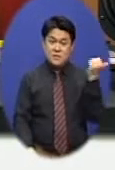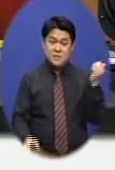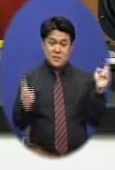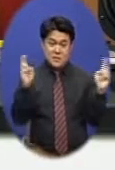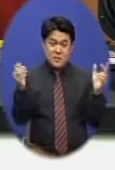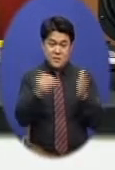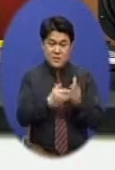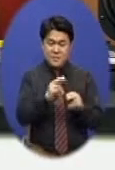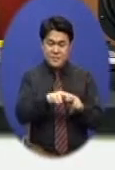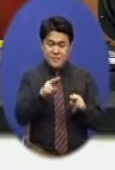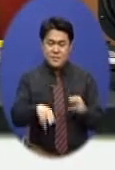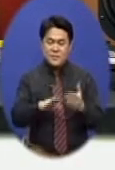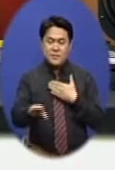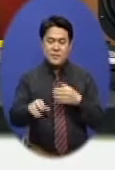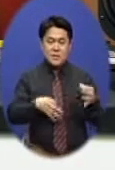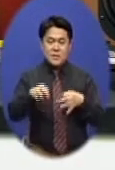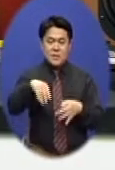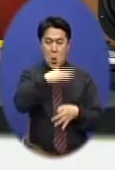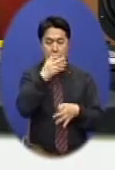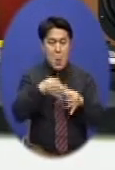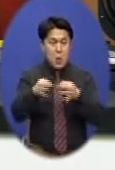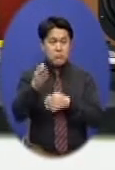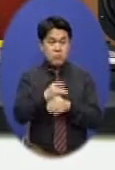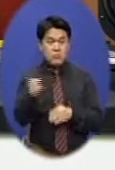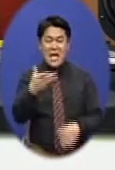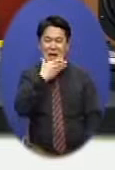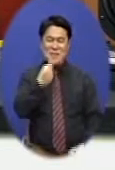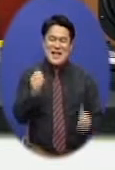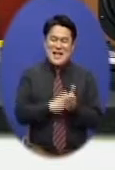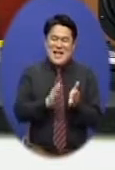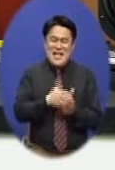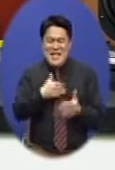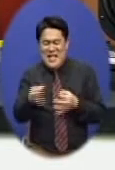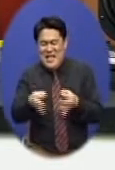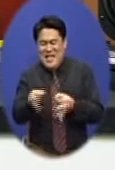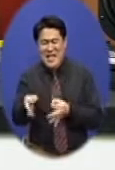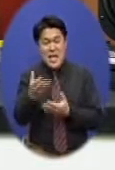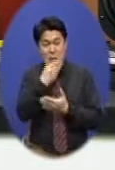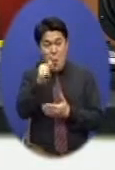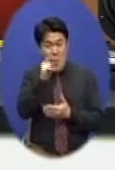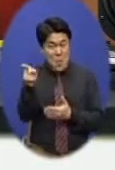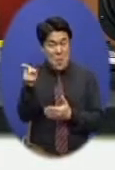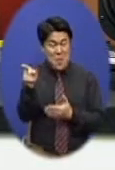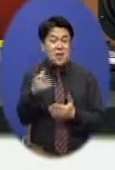퇴직하시고 요즘에 시장에서 옥수수 장사하시거든요. 근데 그렇게 행복해하세요. 예, 예,